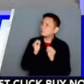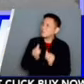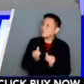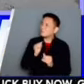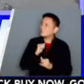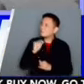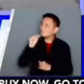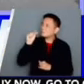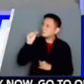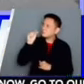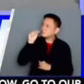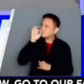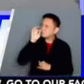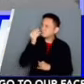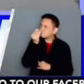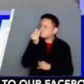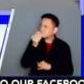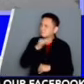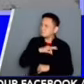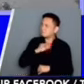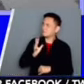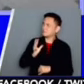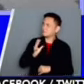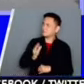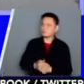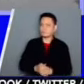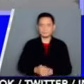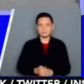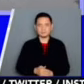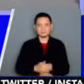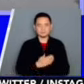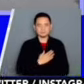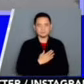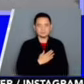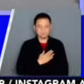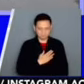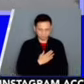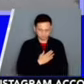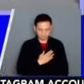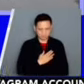pwede na po. Ito ang unang balita, Bernadette Reyes, para sa GMA Integrated News.